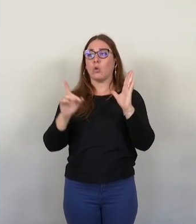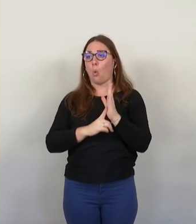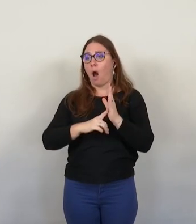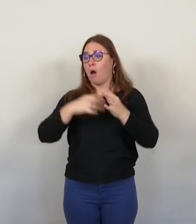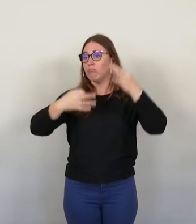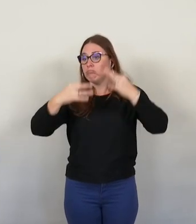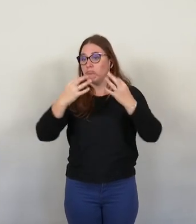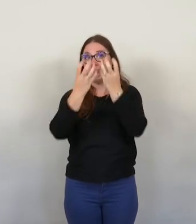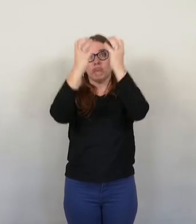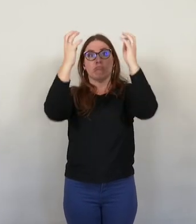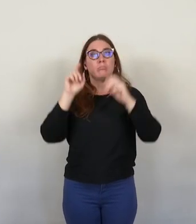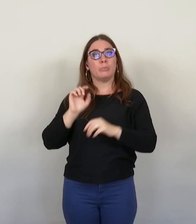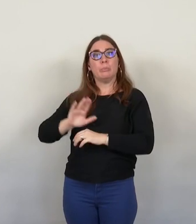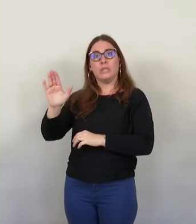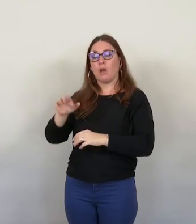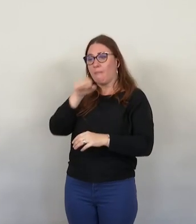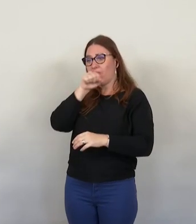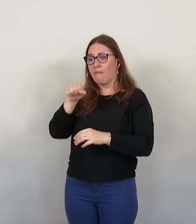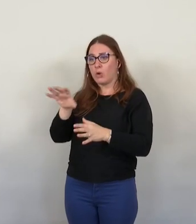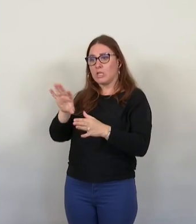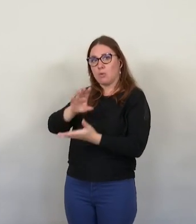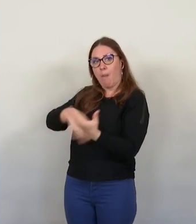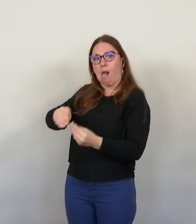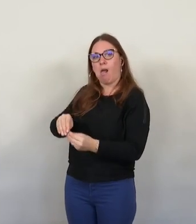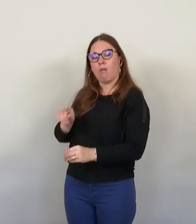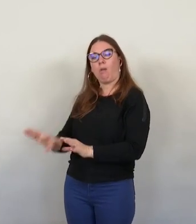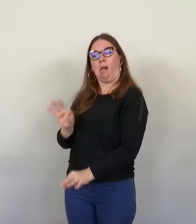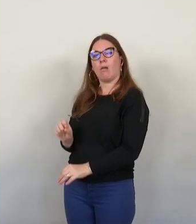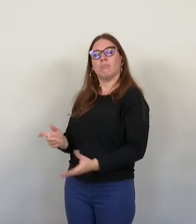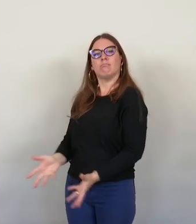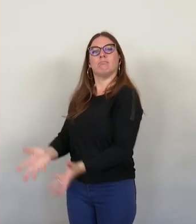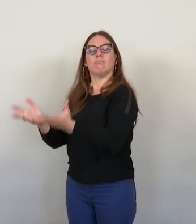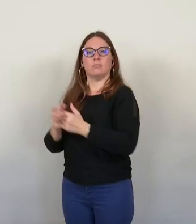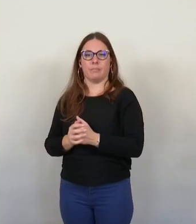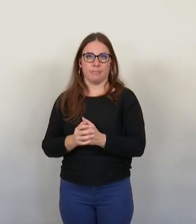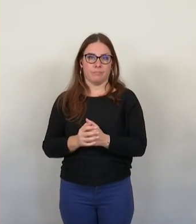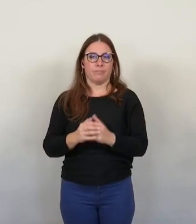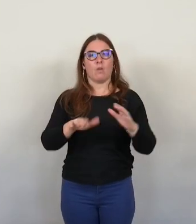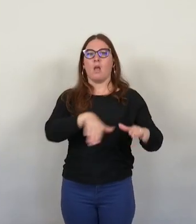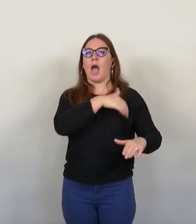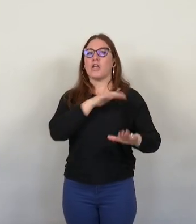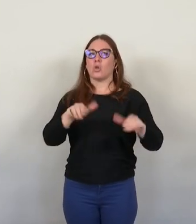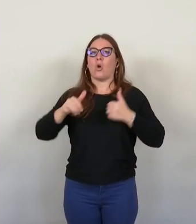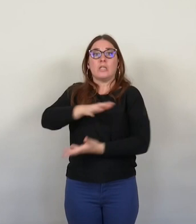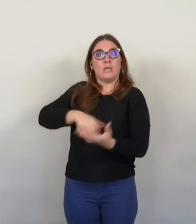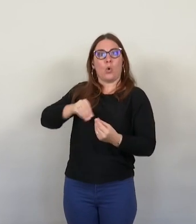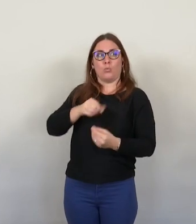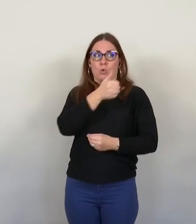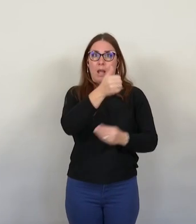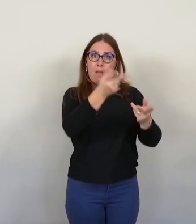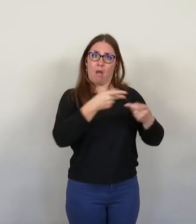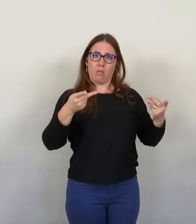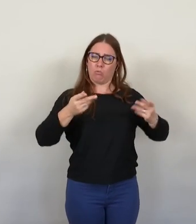condamnation pour délites favoritisme le code pénal tout simplement l'agence anti-orruption indique précisément sans aucune